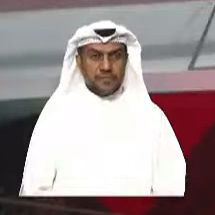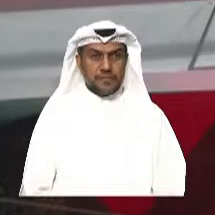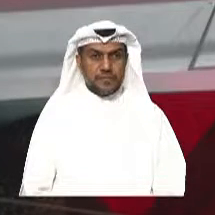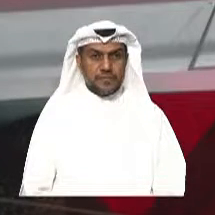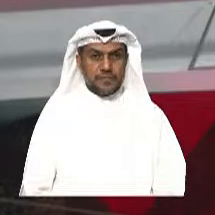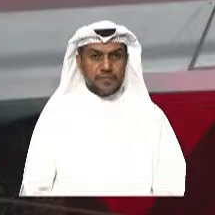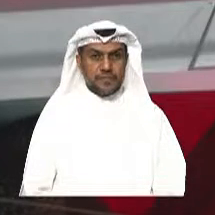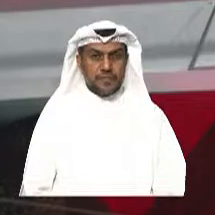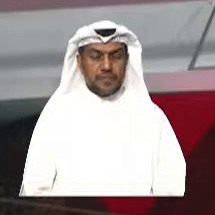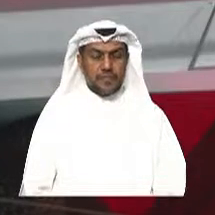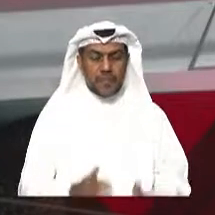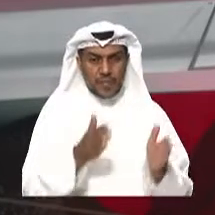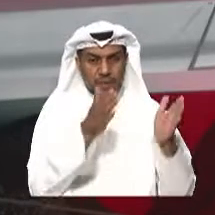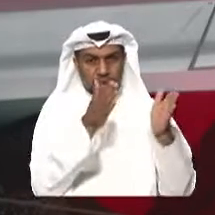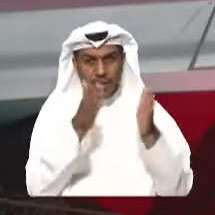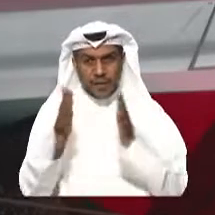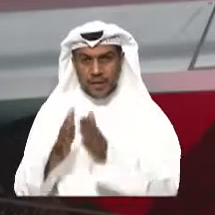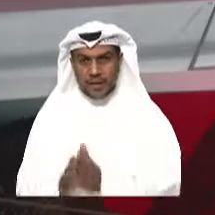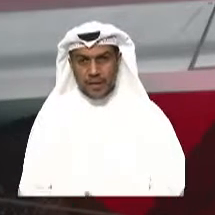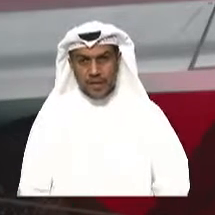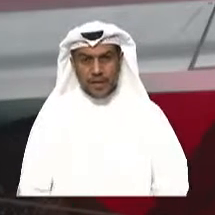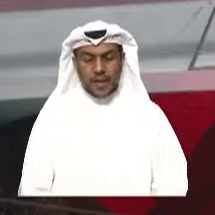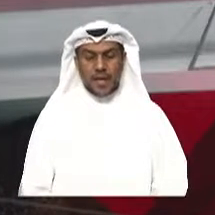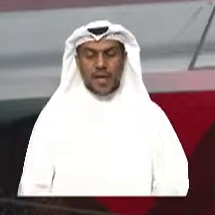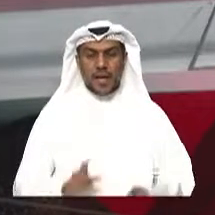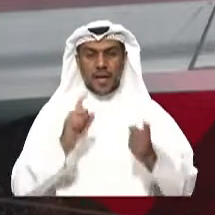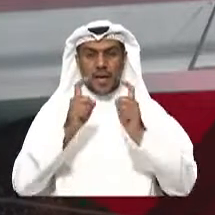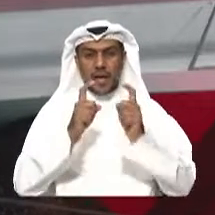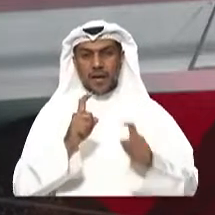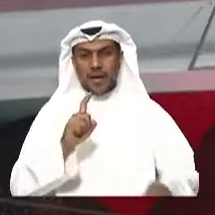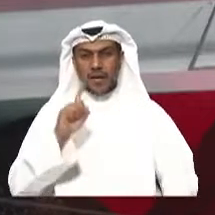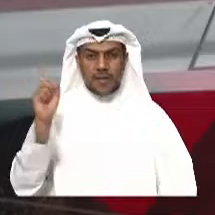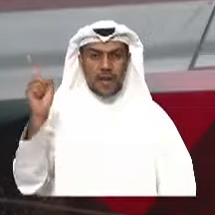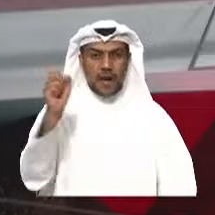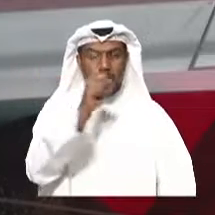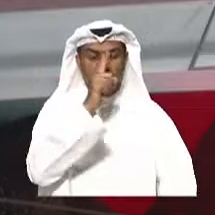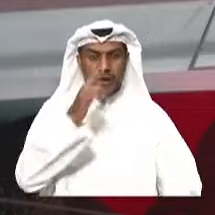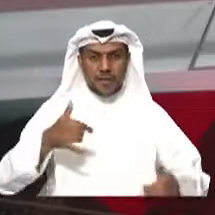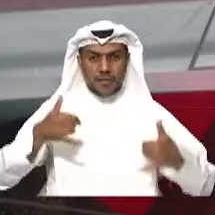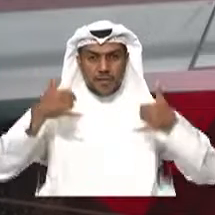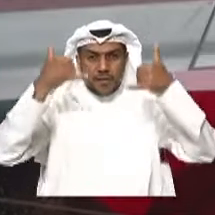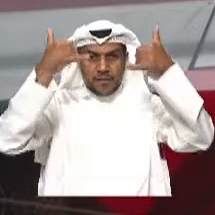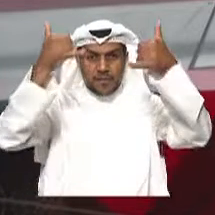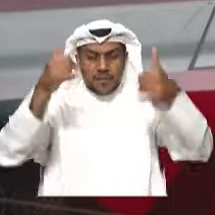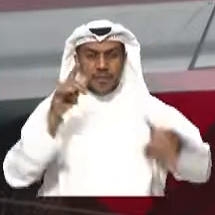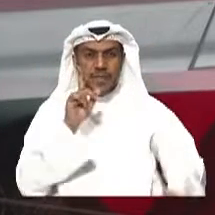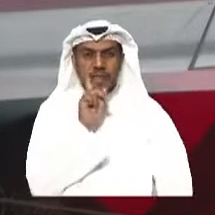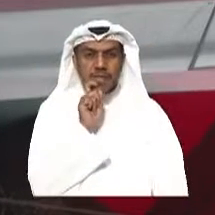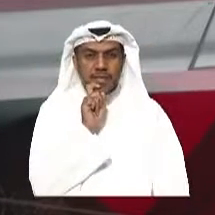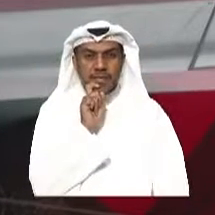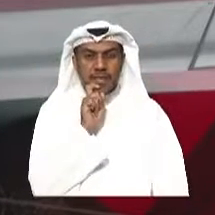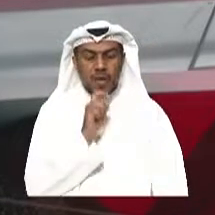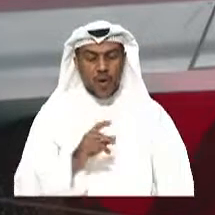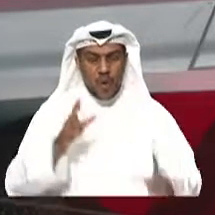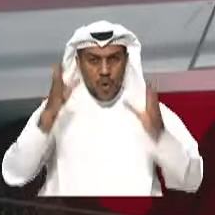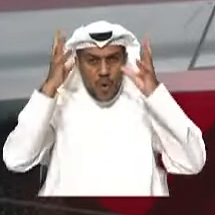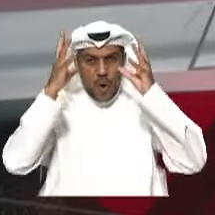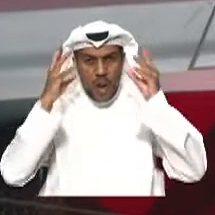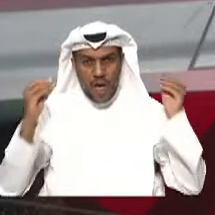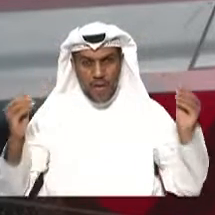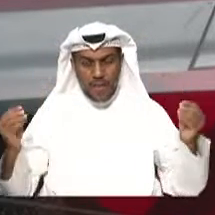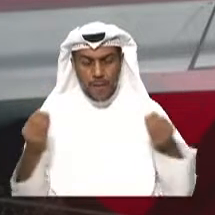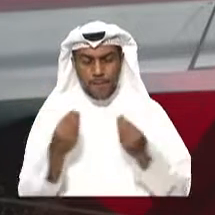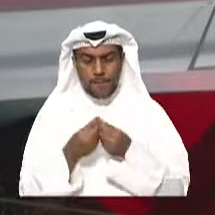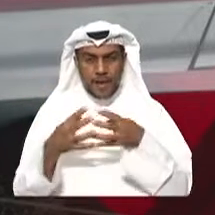تنطلق غدا منافسات الدوره النهائيه من بطوله كاس العالم لكره القدم في قطر 2022 حيث يلتقي منتخب هولندا نظيره منتخب الولايات